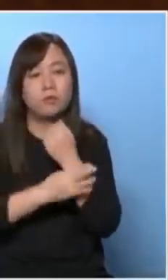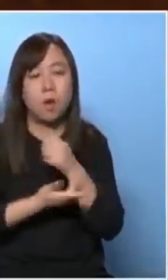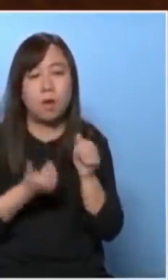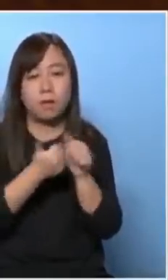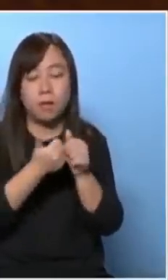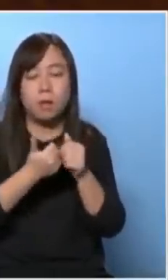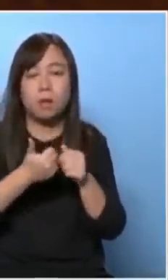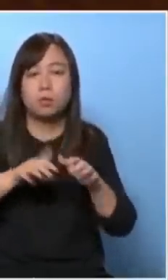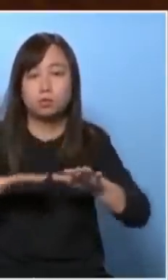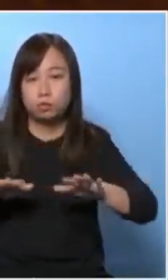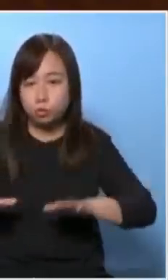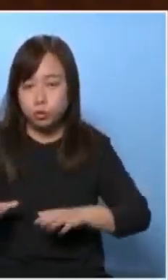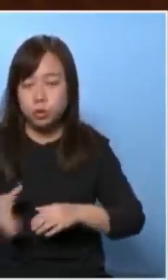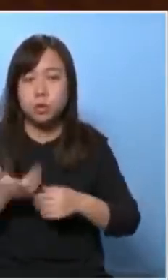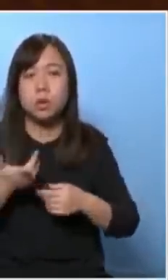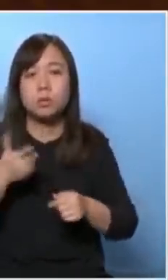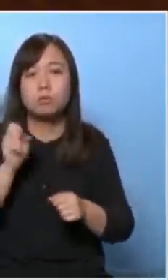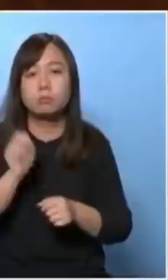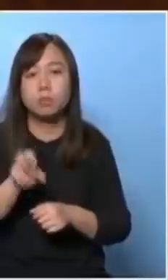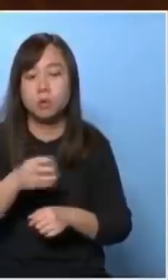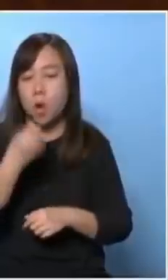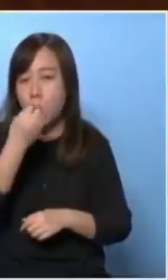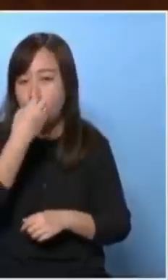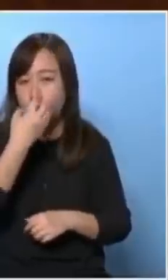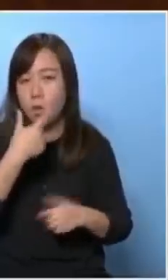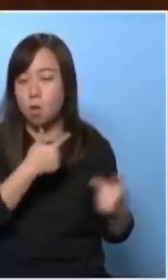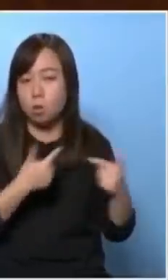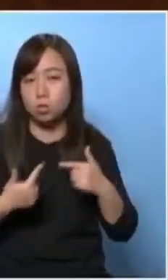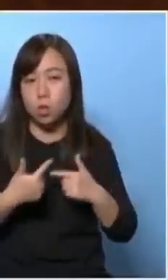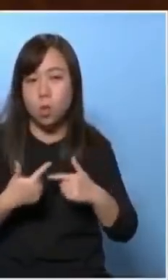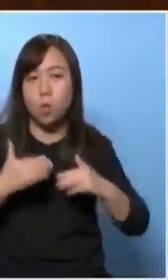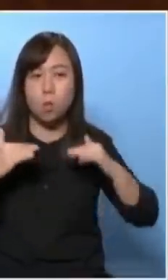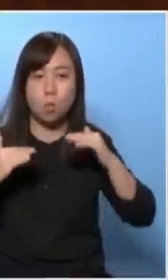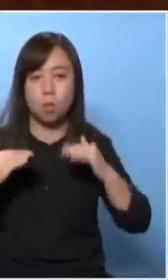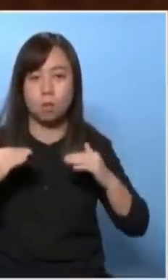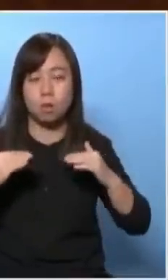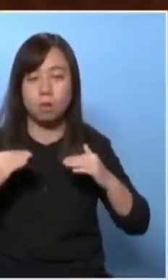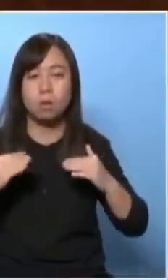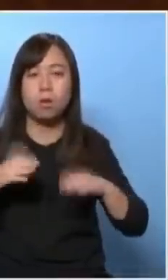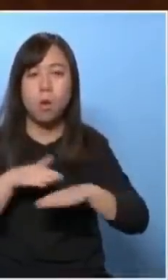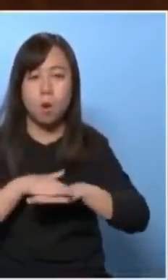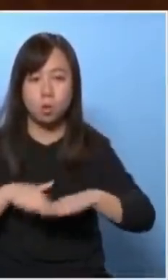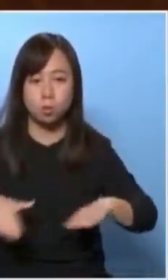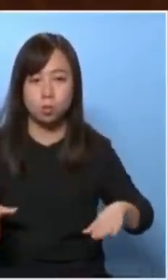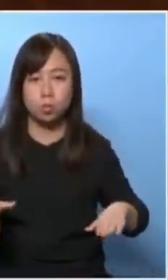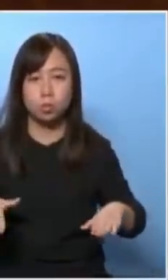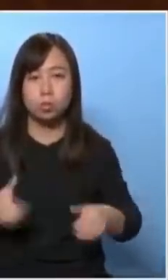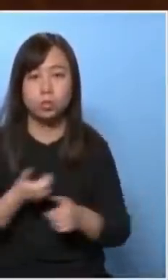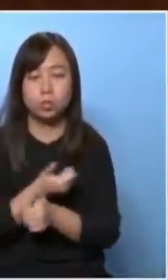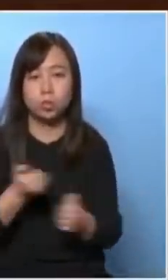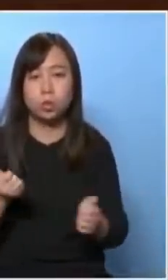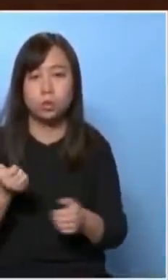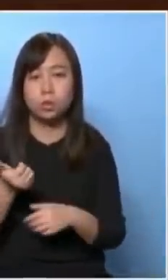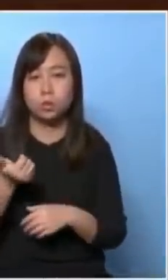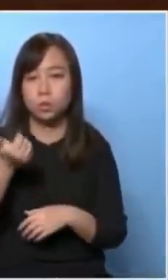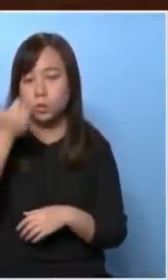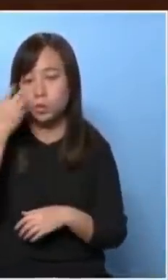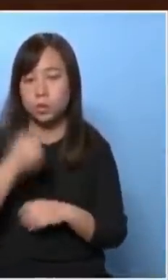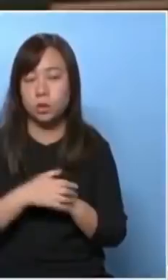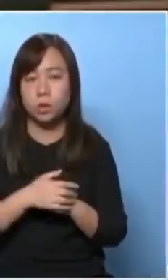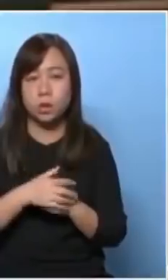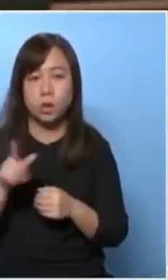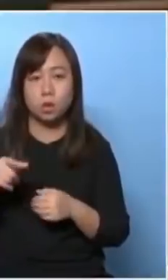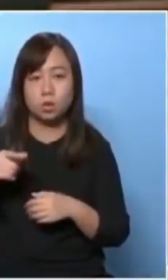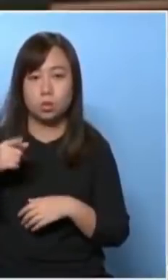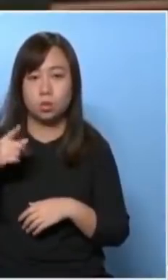夠可以保持香港的繼續的穩定和安全。多謝主席。 楊岳橋議員。 主